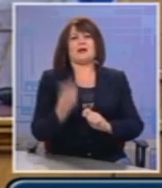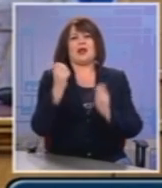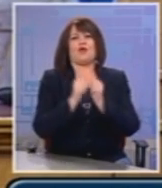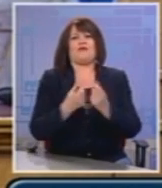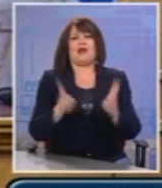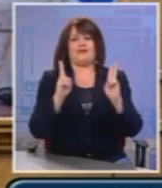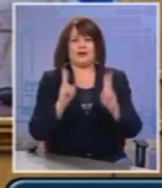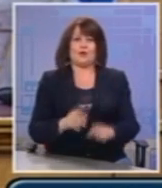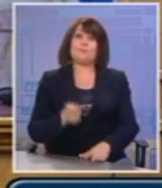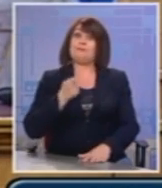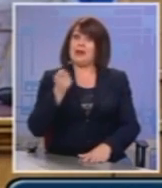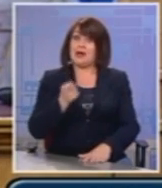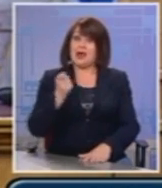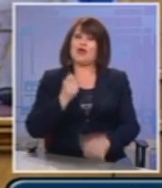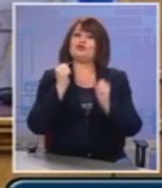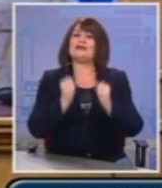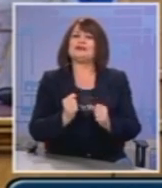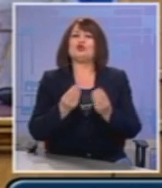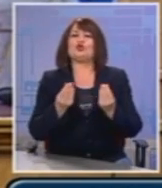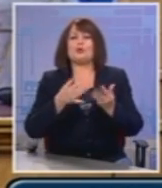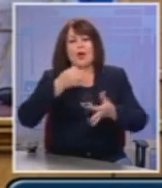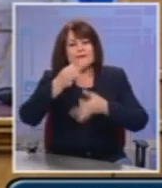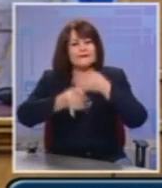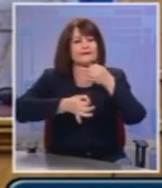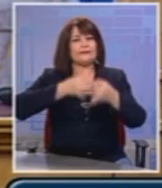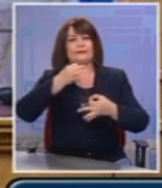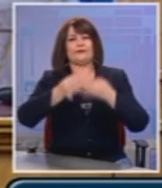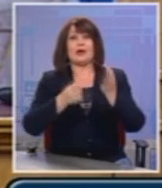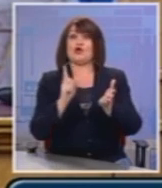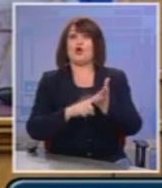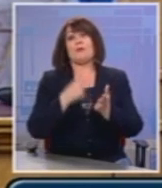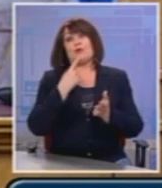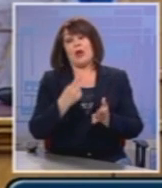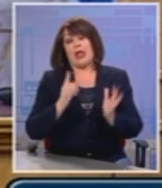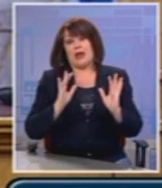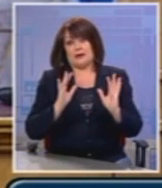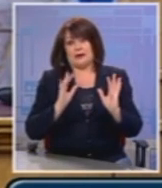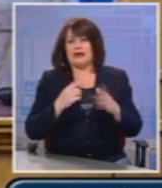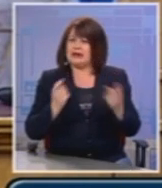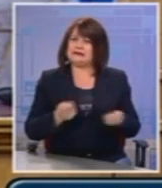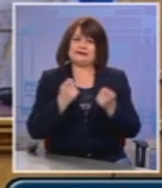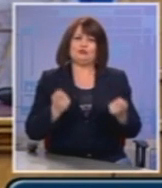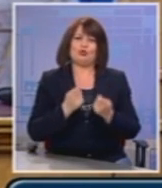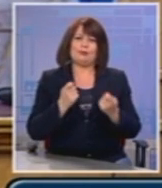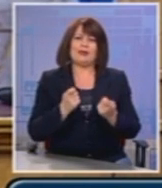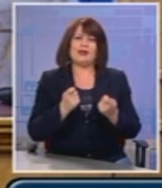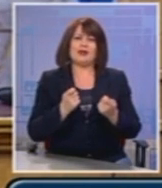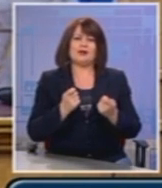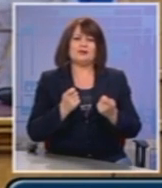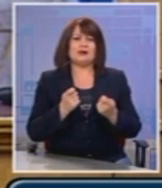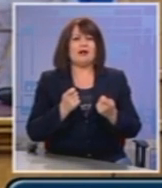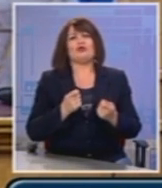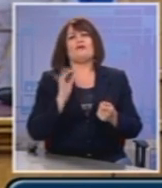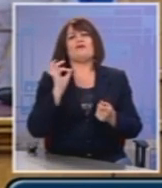είναι το βασικό επιχείρημα βασικό μέτρο νομιμότητας που χρησιμοποιείται και χρησιμοποιείται σαν μια φυσική